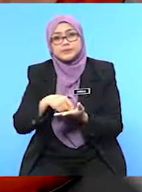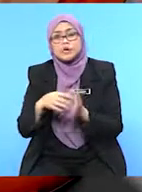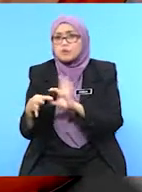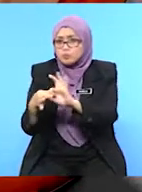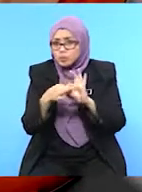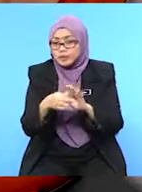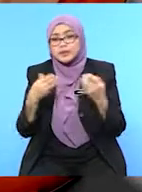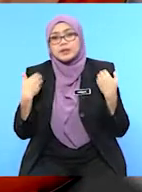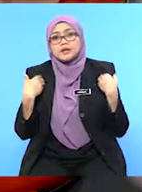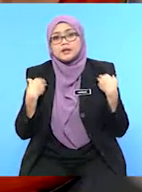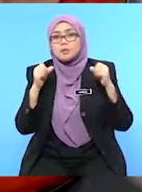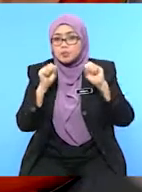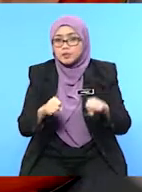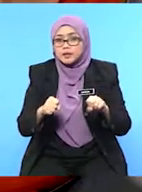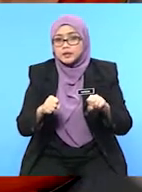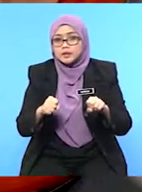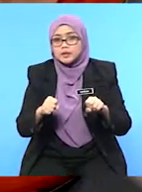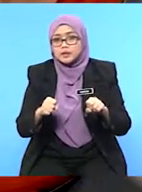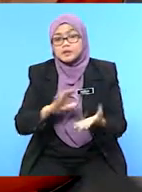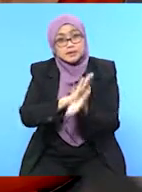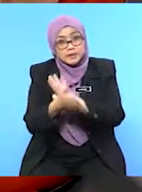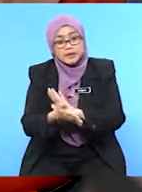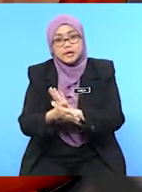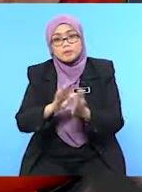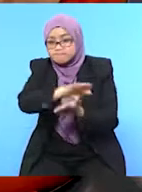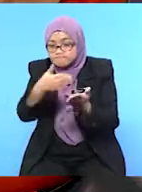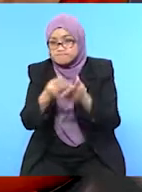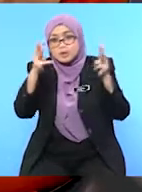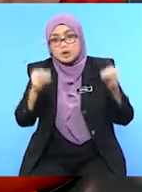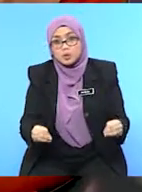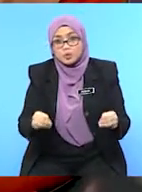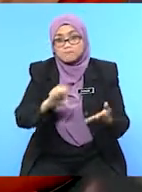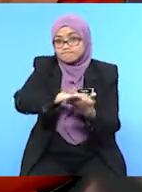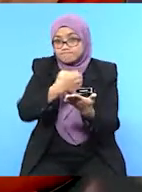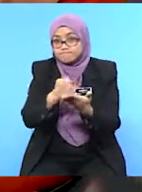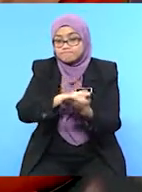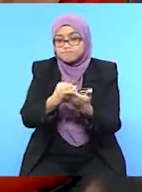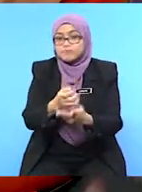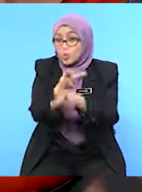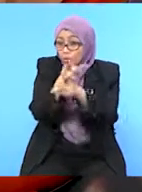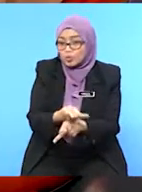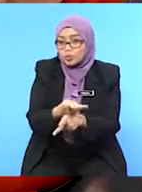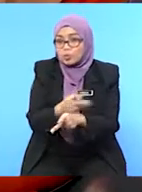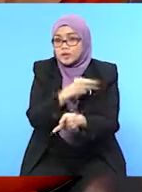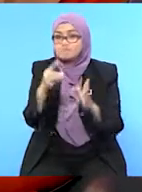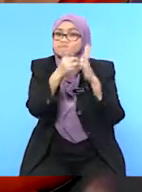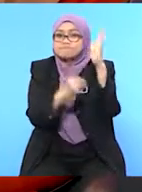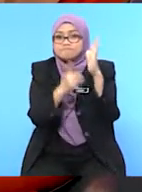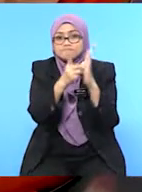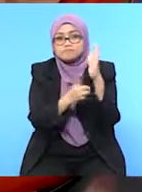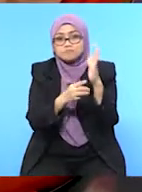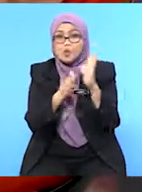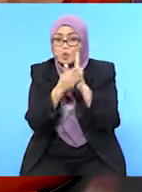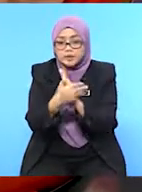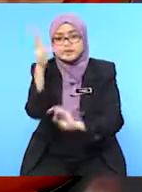byd dapat menjamin pelibatan semua kaum dalam kegiatan ekonomi negara kita segala dosa dan perancangan kerajaan